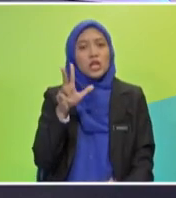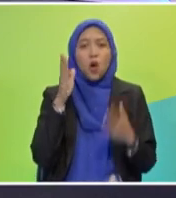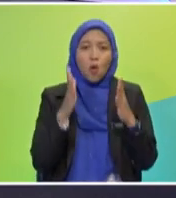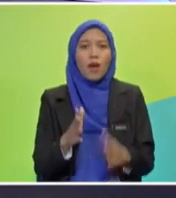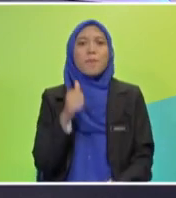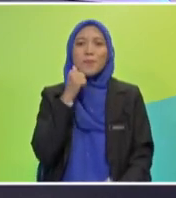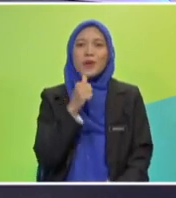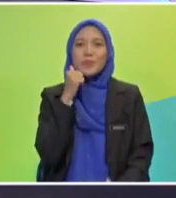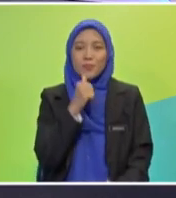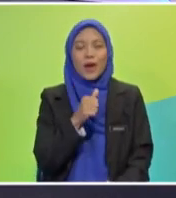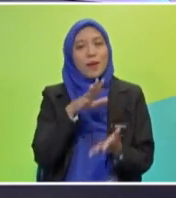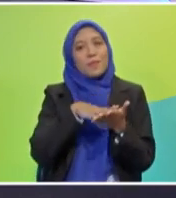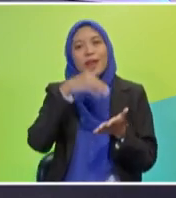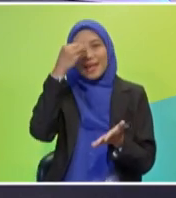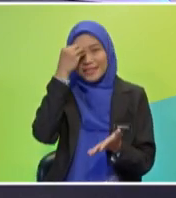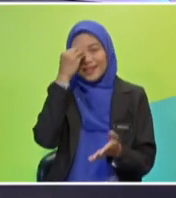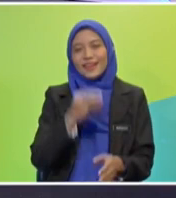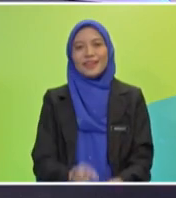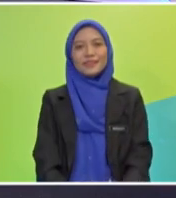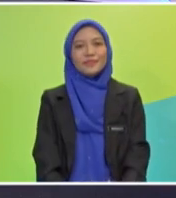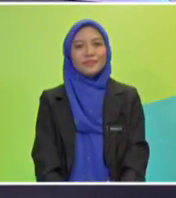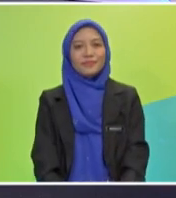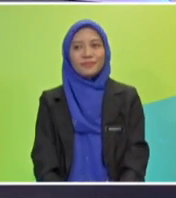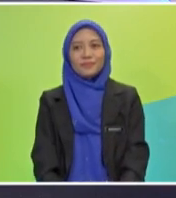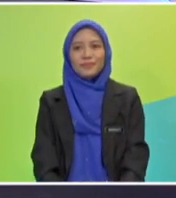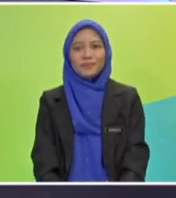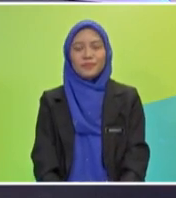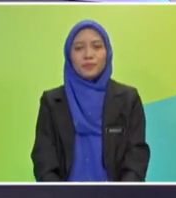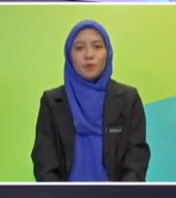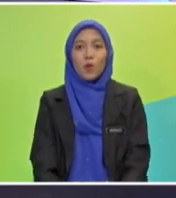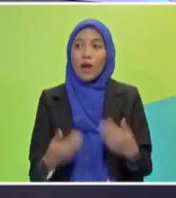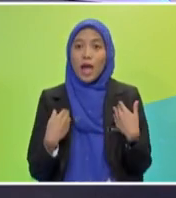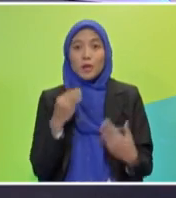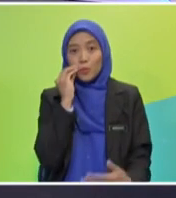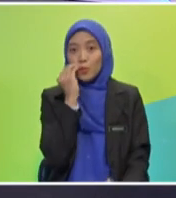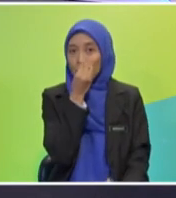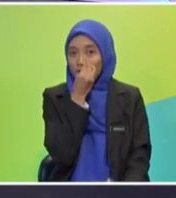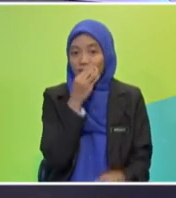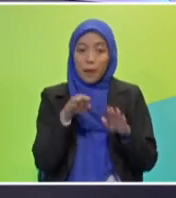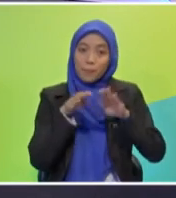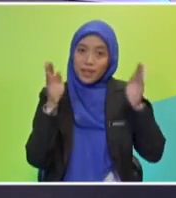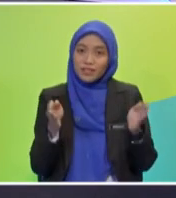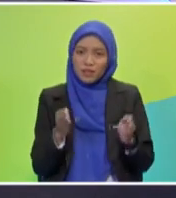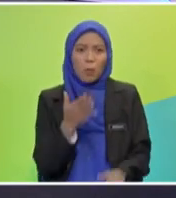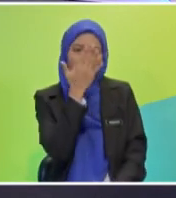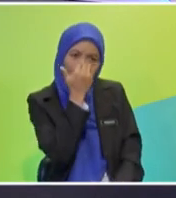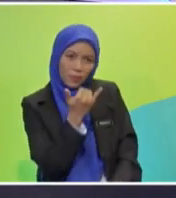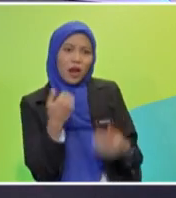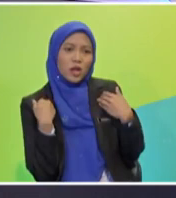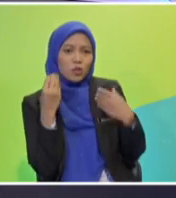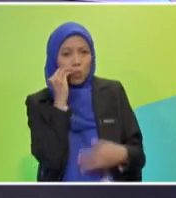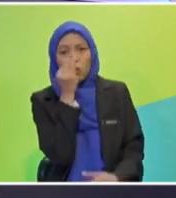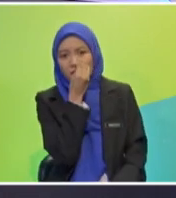Okey. Seperti manisnya bunga di hadapan Mira tu. Okey, bunga ni nanti kita tanya cikgu, apa? Kenapa ada bunga kat sini? Tapi sebelum tu